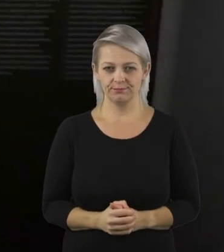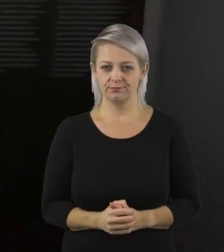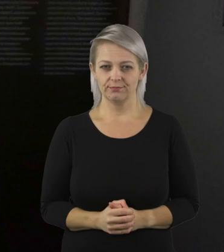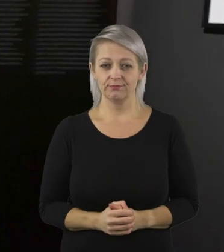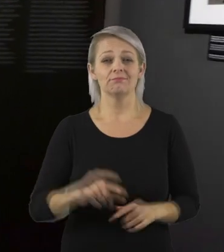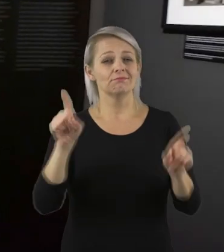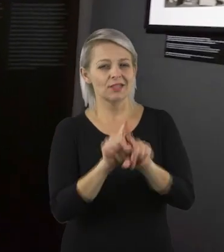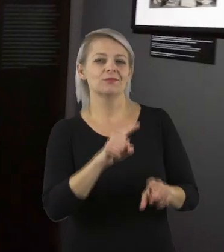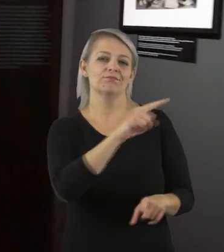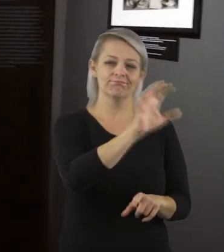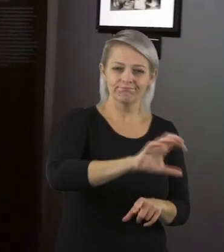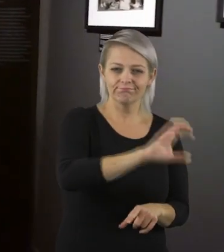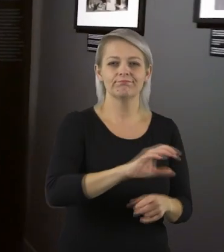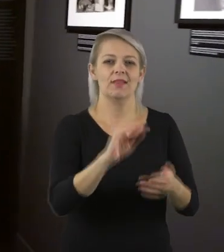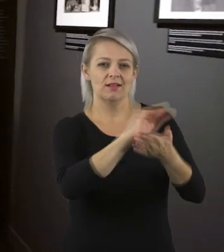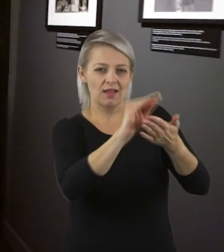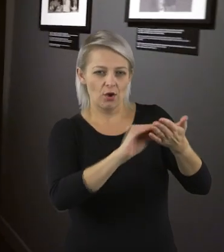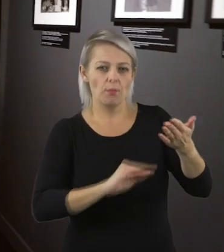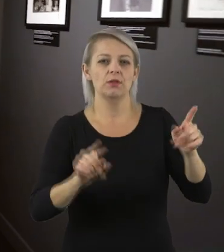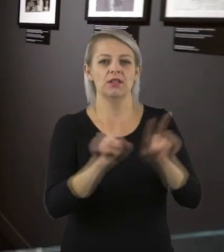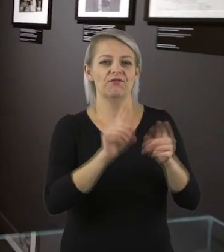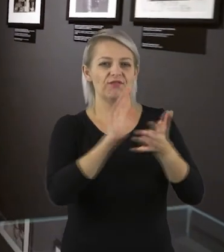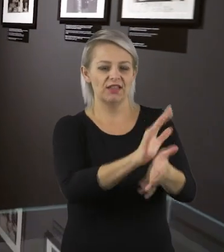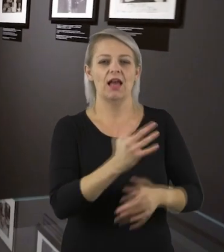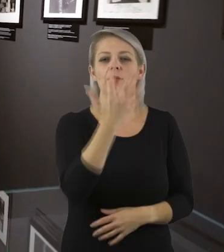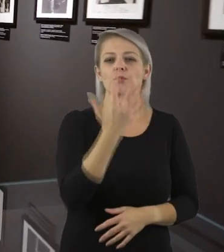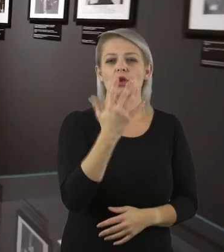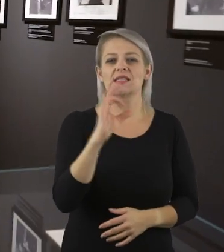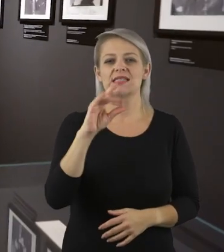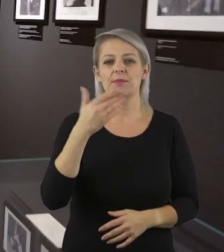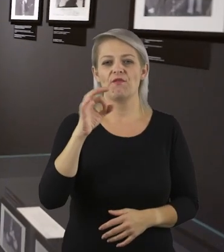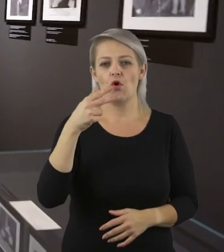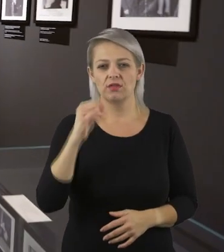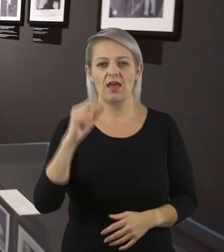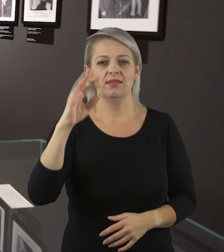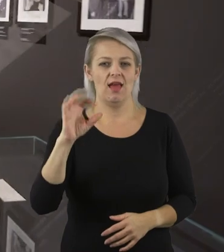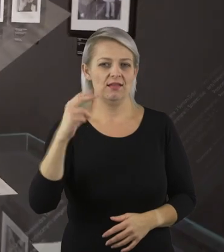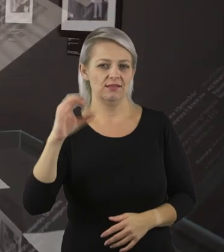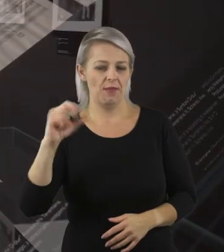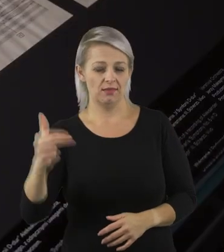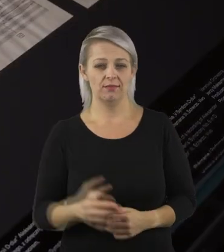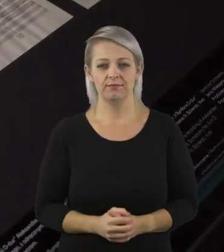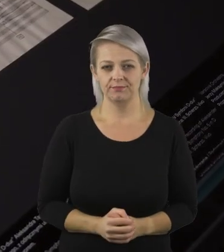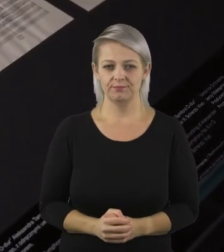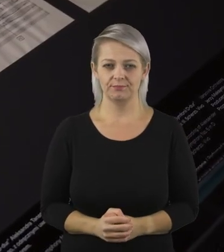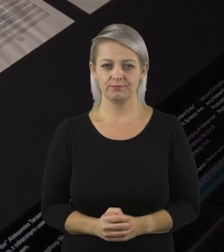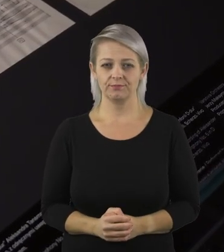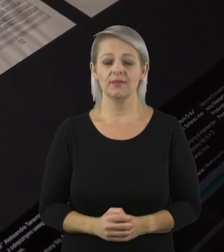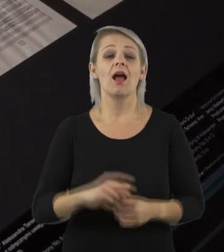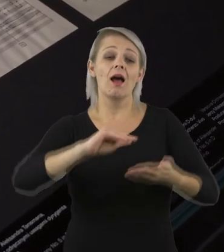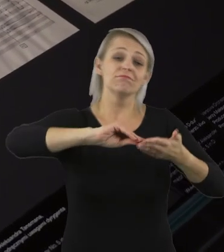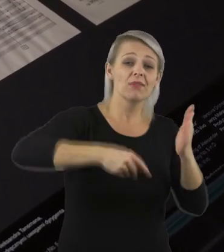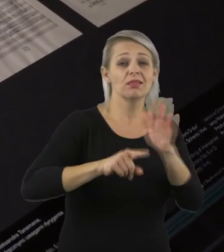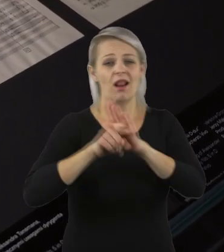1948 roku, a także obejrzeć kopię rękopisu i egzemplarz wydania Piątej Symfonii Tansmana